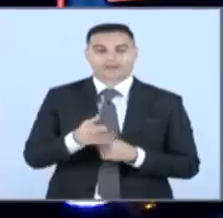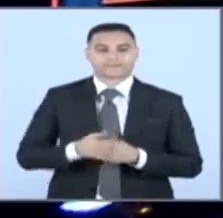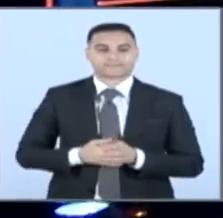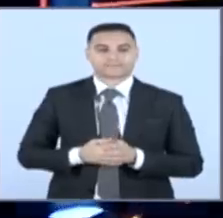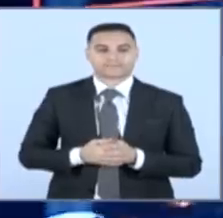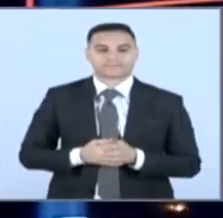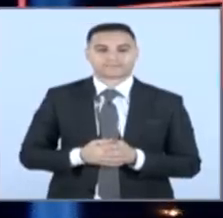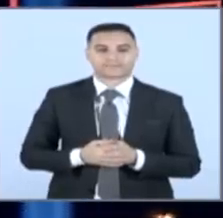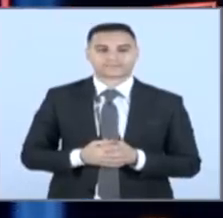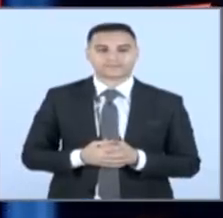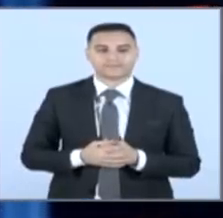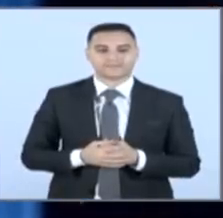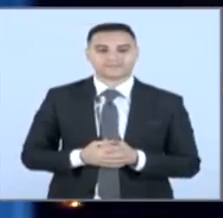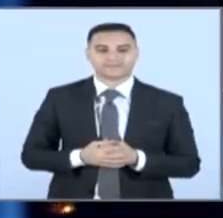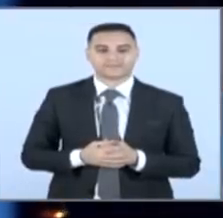هو